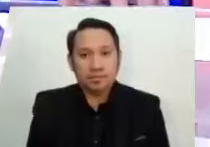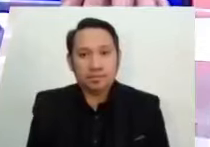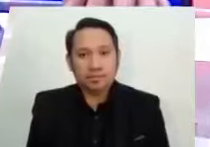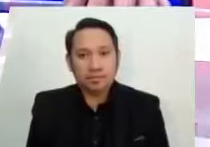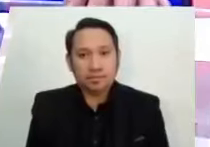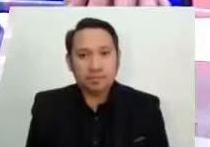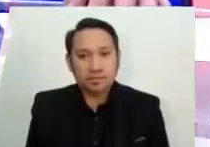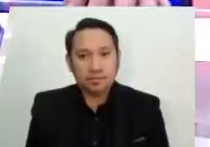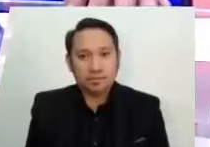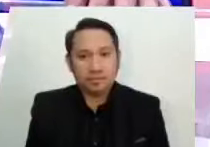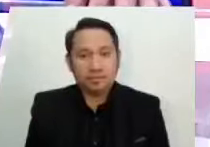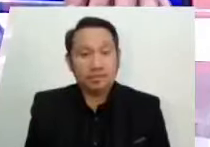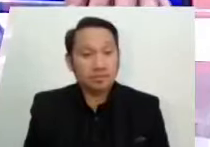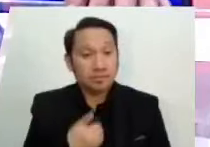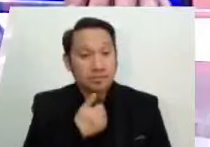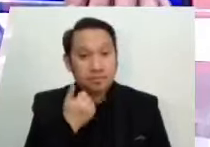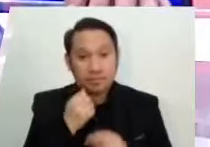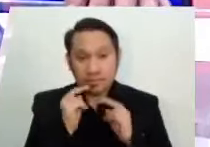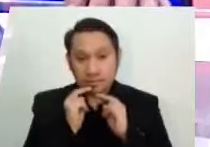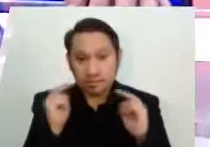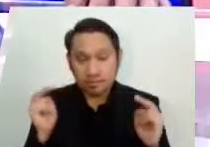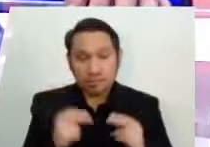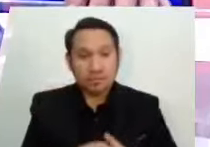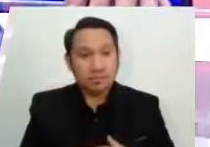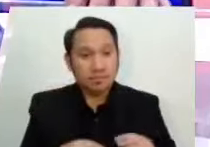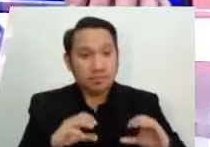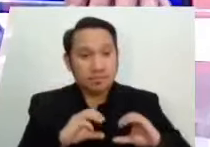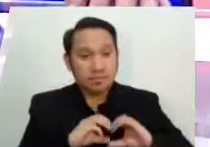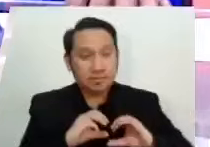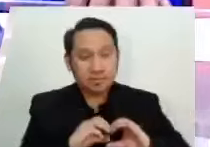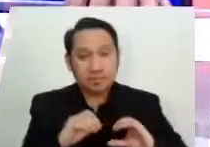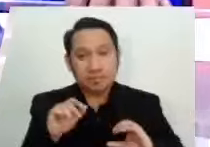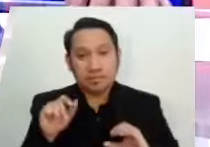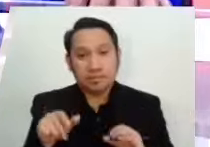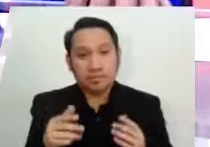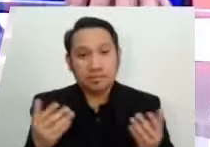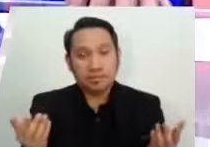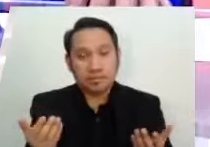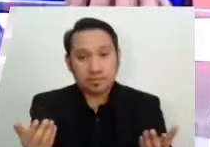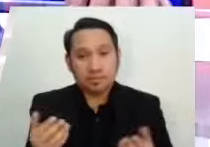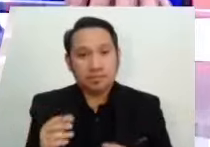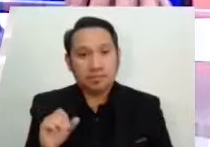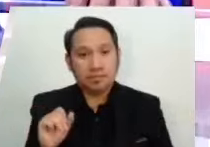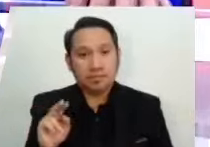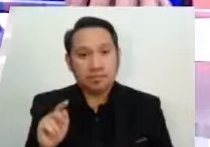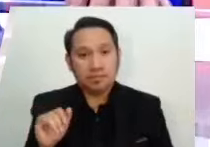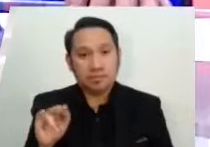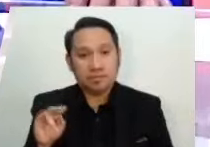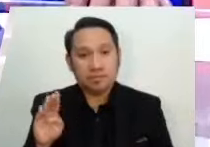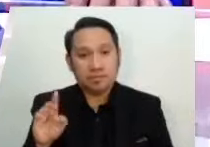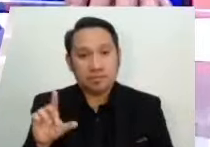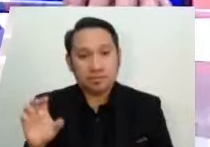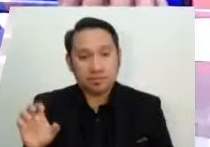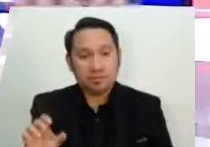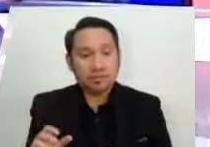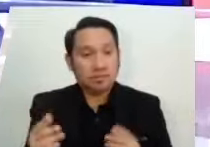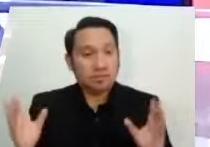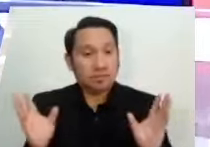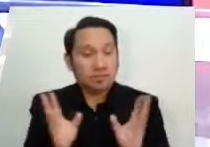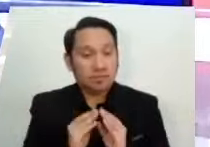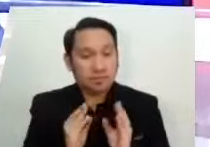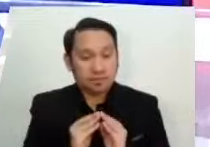Sa ibang balita, lumahok ang GMA Network sa Sustainable Summit 2024 ng United Nations Global Compact Network